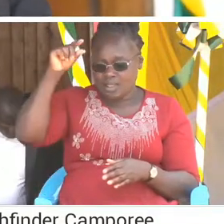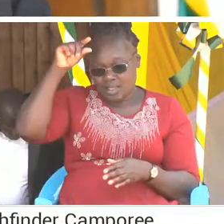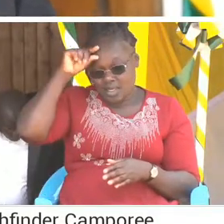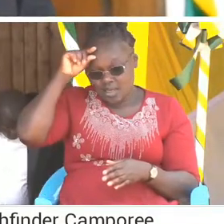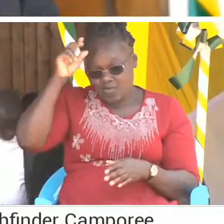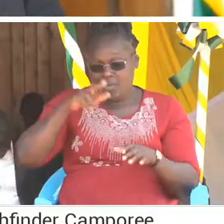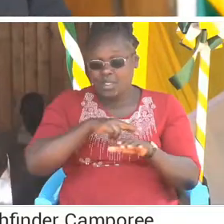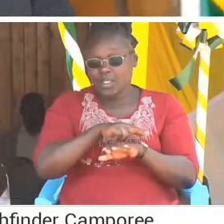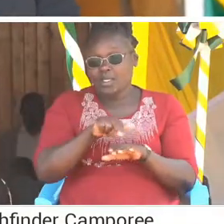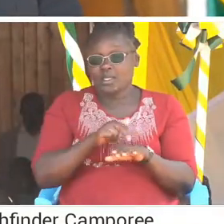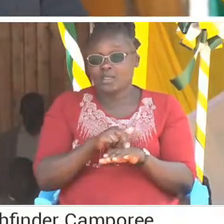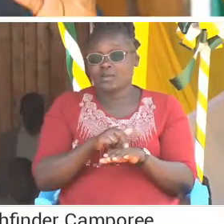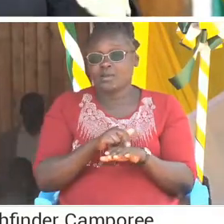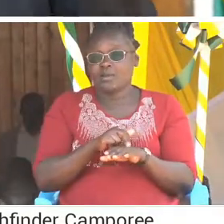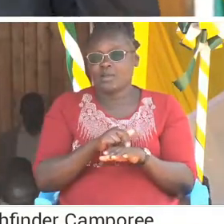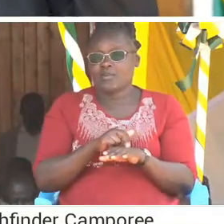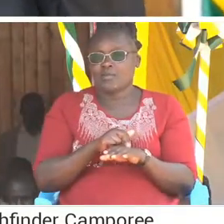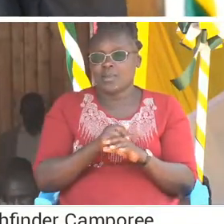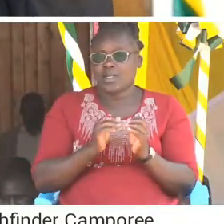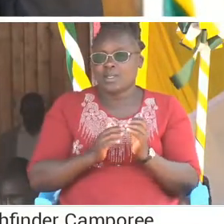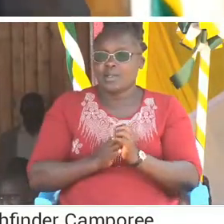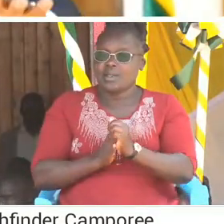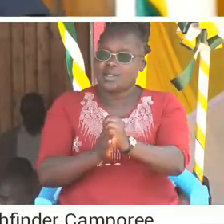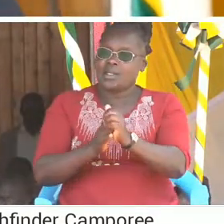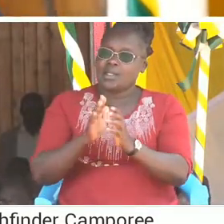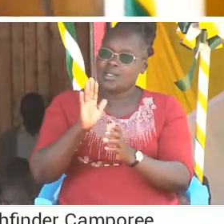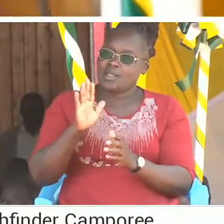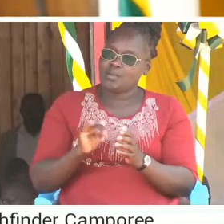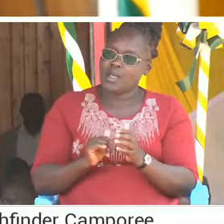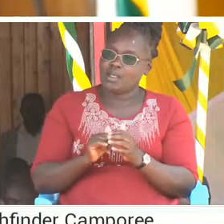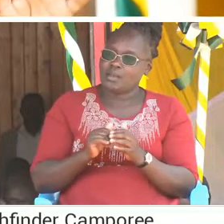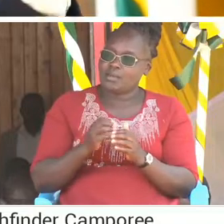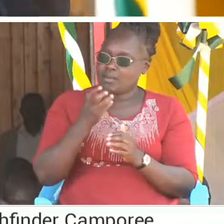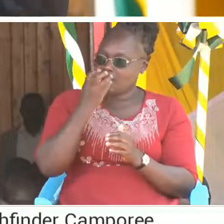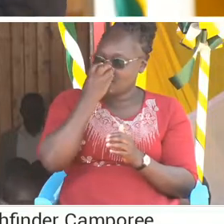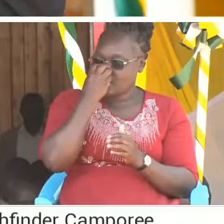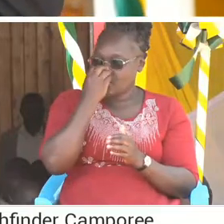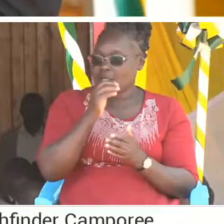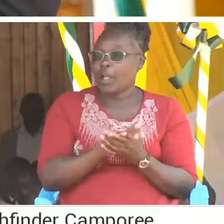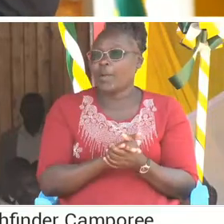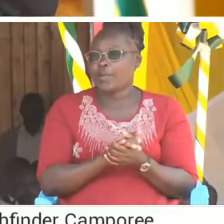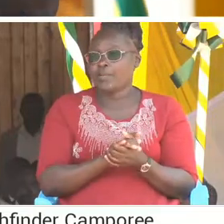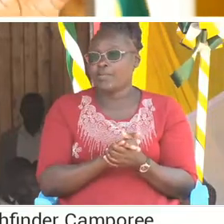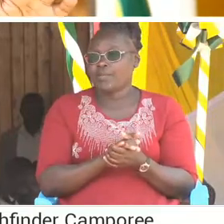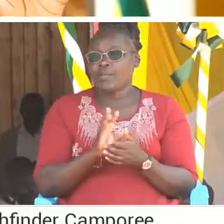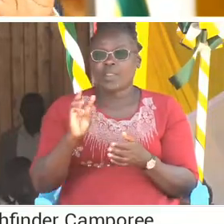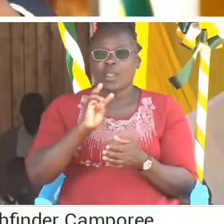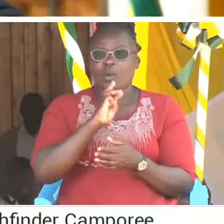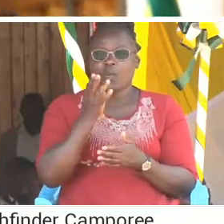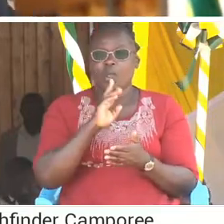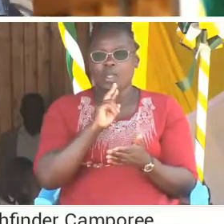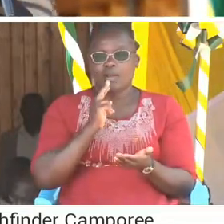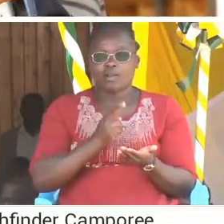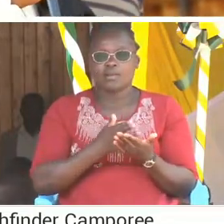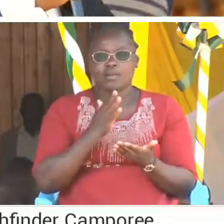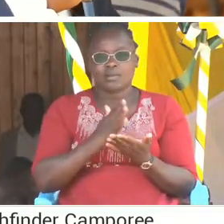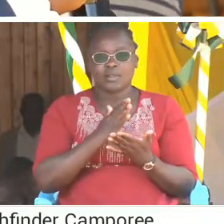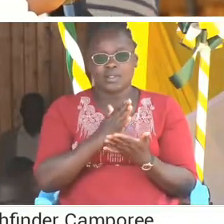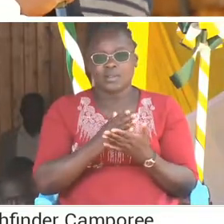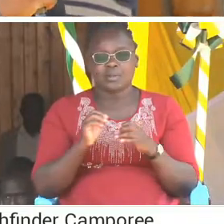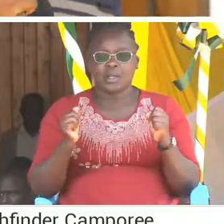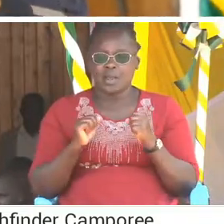leo, sisi tuko na furaha kubwa, vile tuliona vijana watoto wetu Pathfinders wakimaja